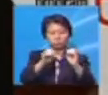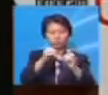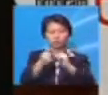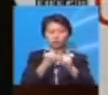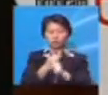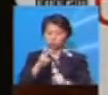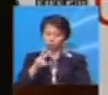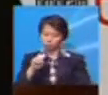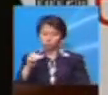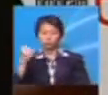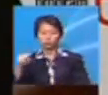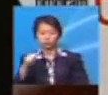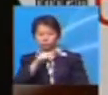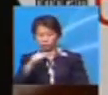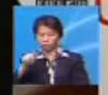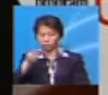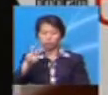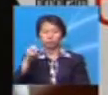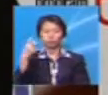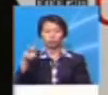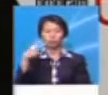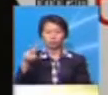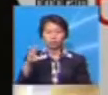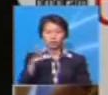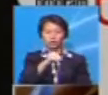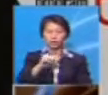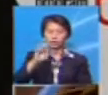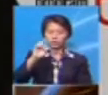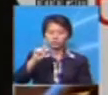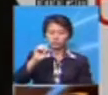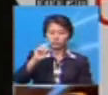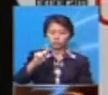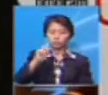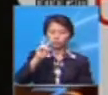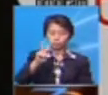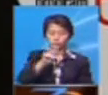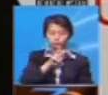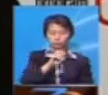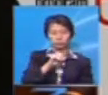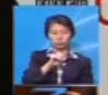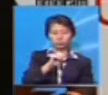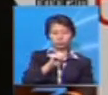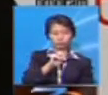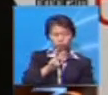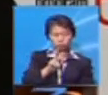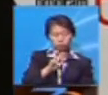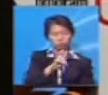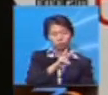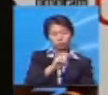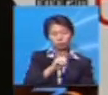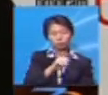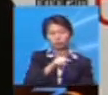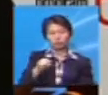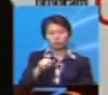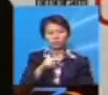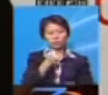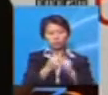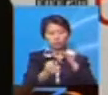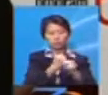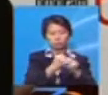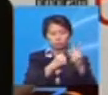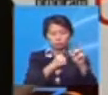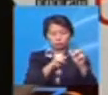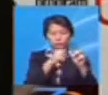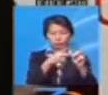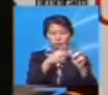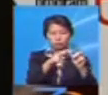tahun 2010 hingga 2012. Manakala GTP 2.0 bermula dari hujung tahun 2012